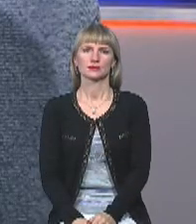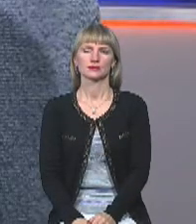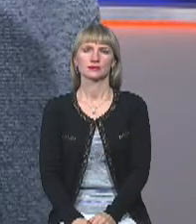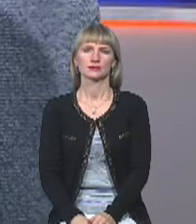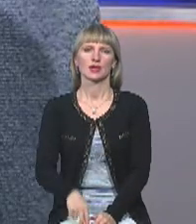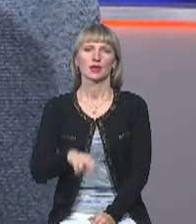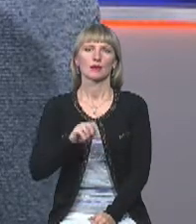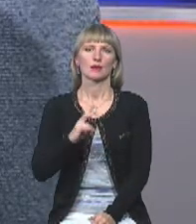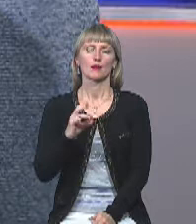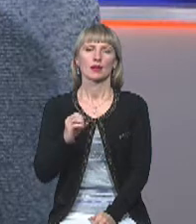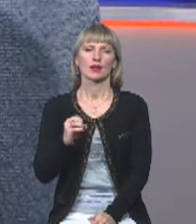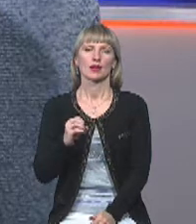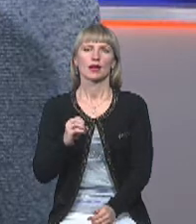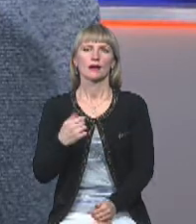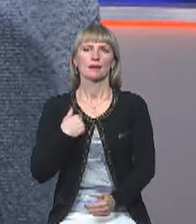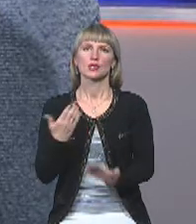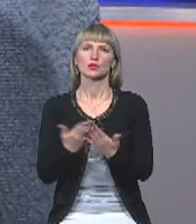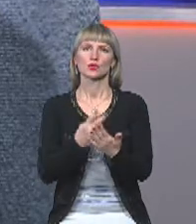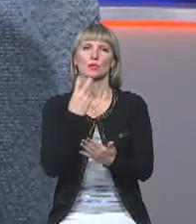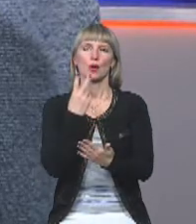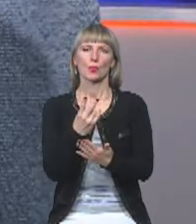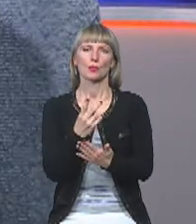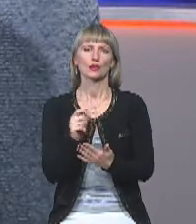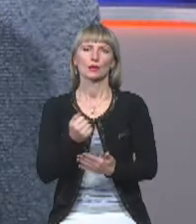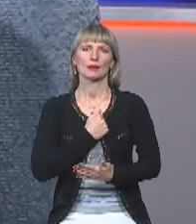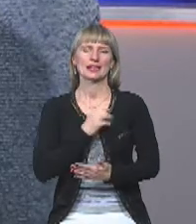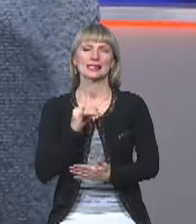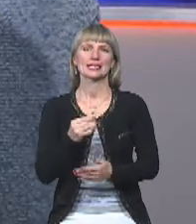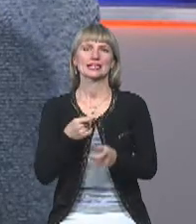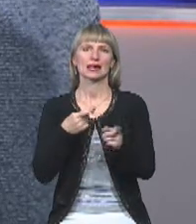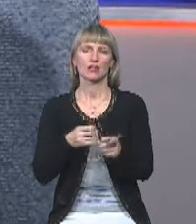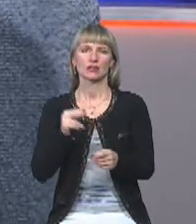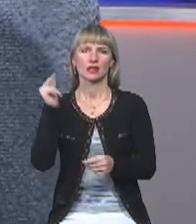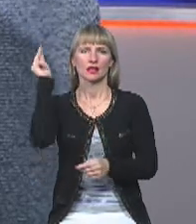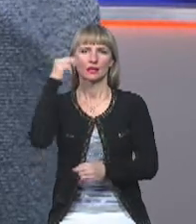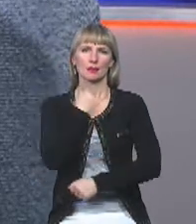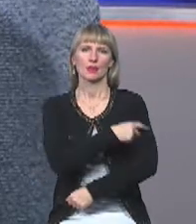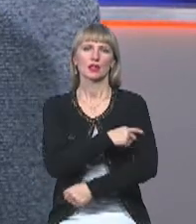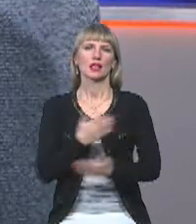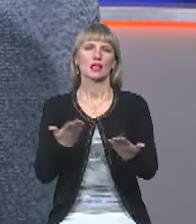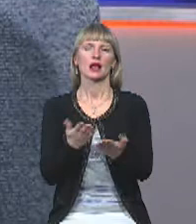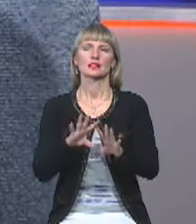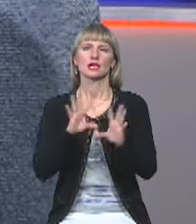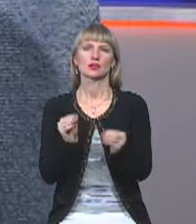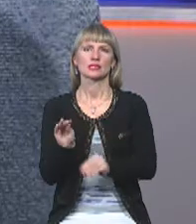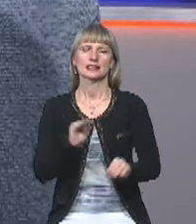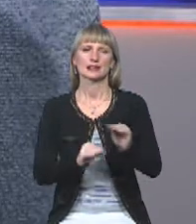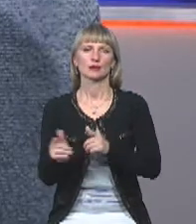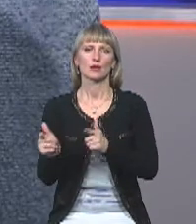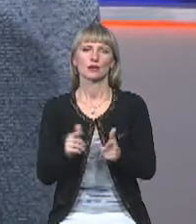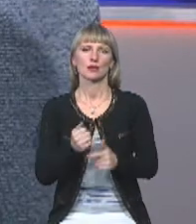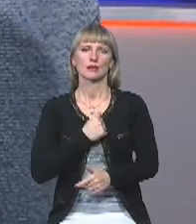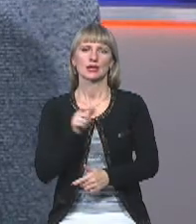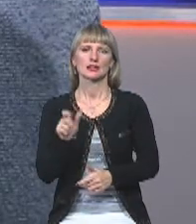Пане Іван. Ми в сюжеті побачили, що бійці і стріляють, і навчаються медицини. А яка загалом система підготовки